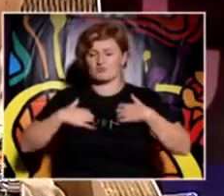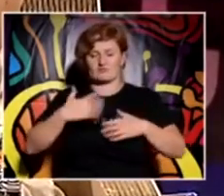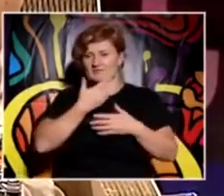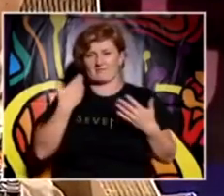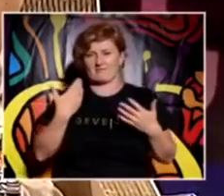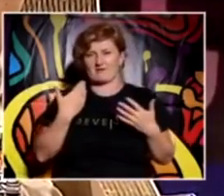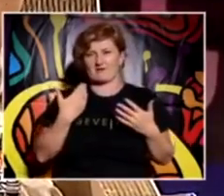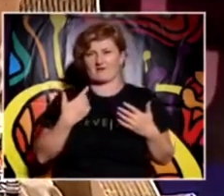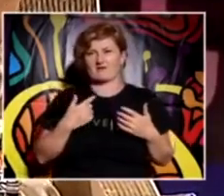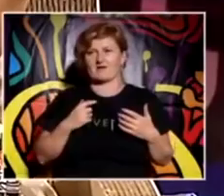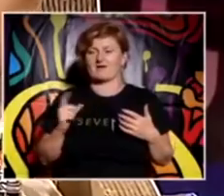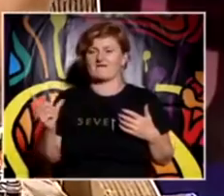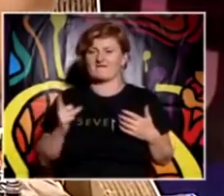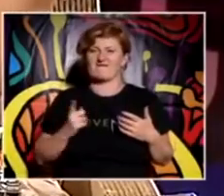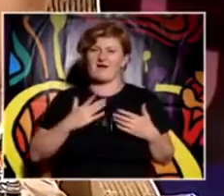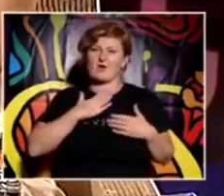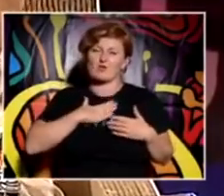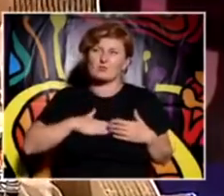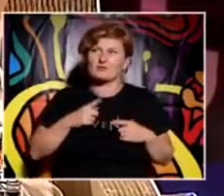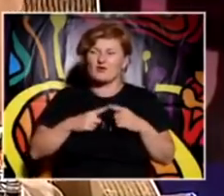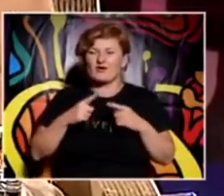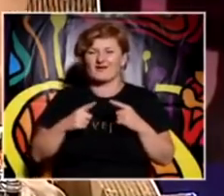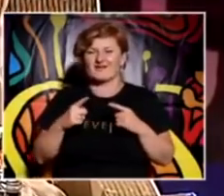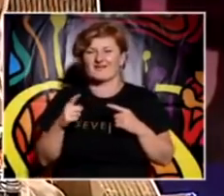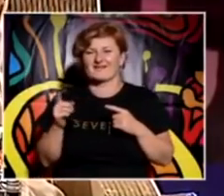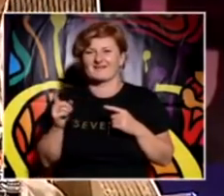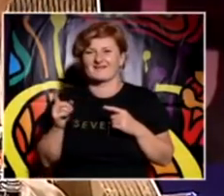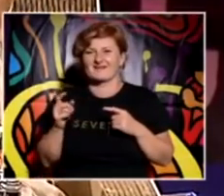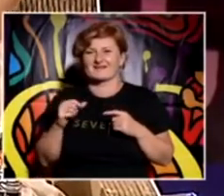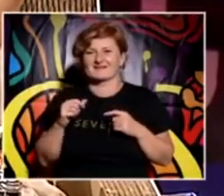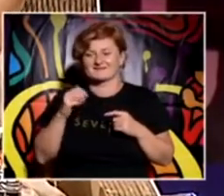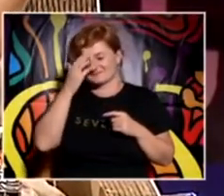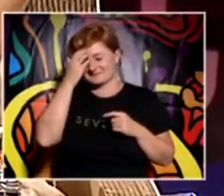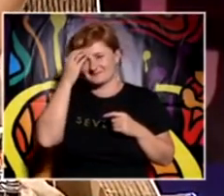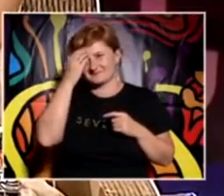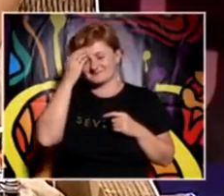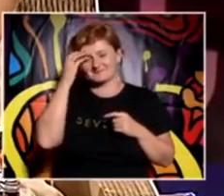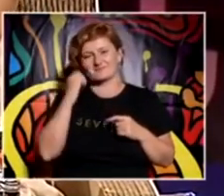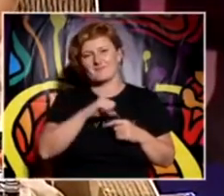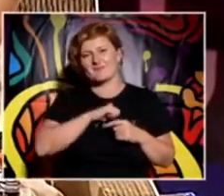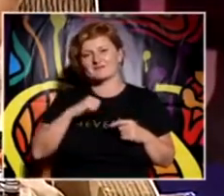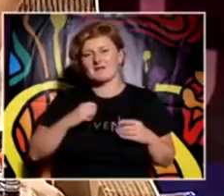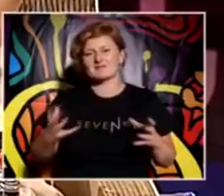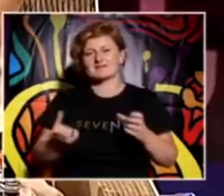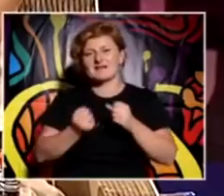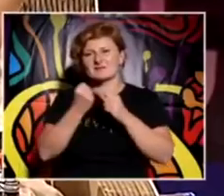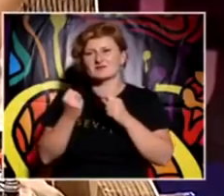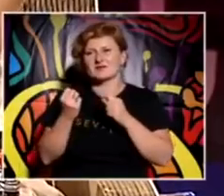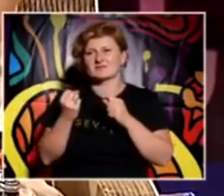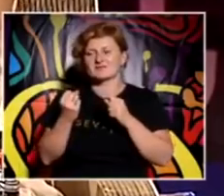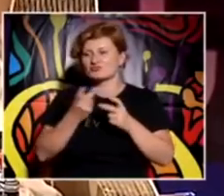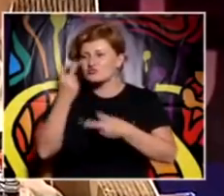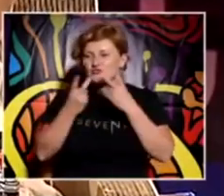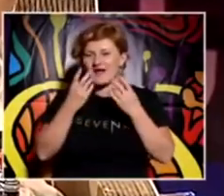tak się troszkę sponiewierać, jakby to nazwać, że sami znajdujemy takie miejsca, sami siebie nakręcamy, że nocować w